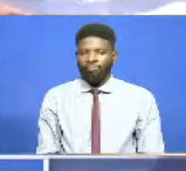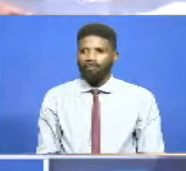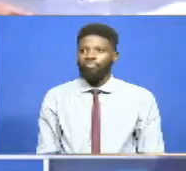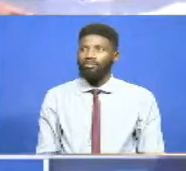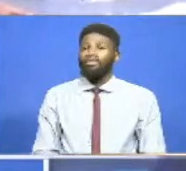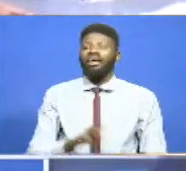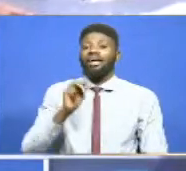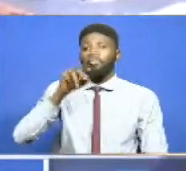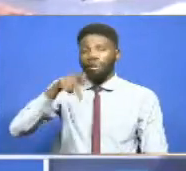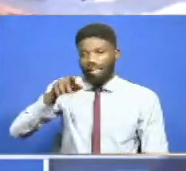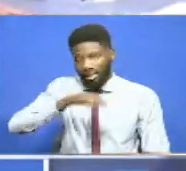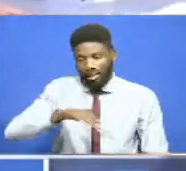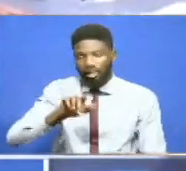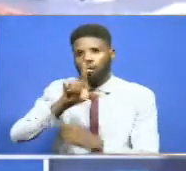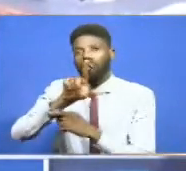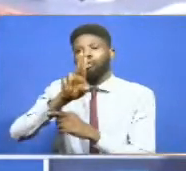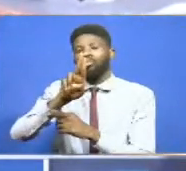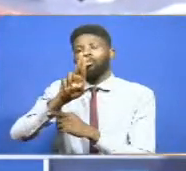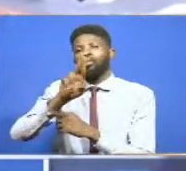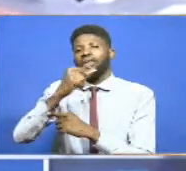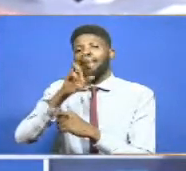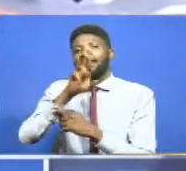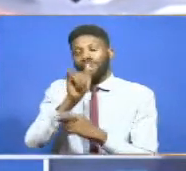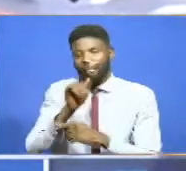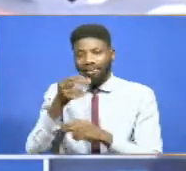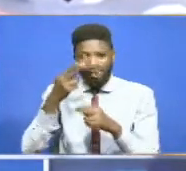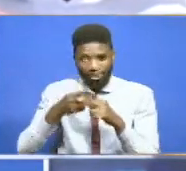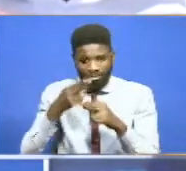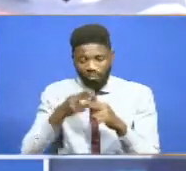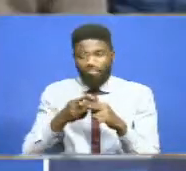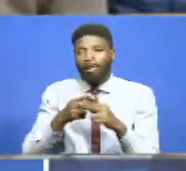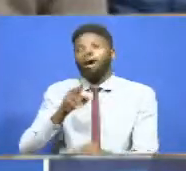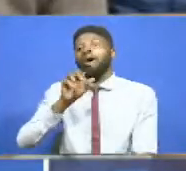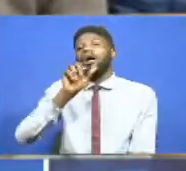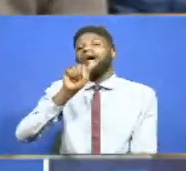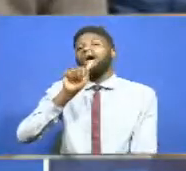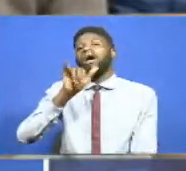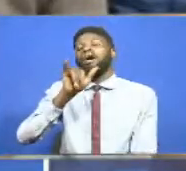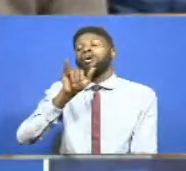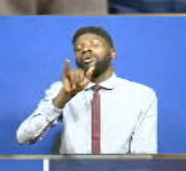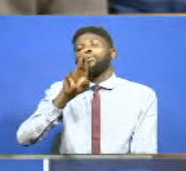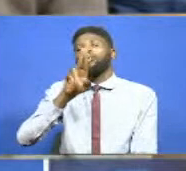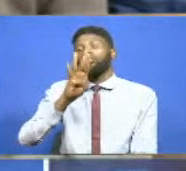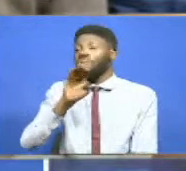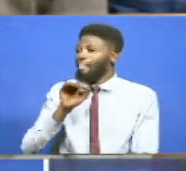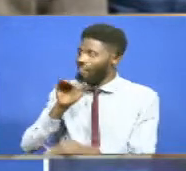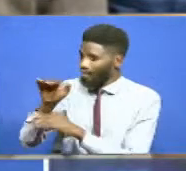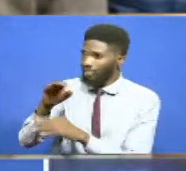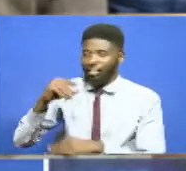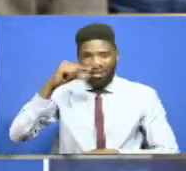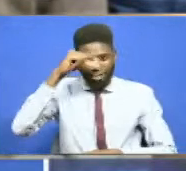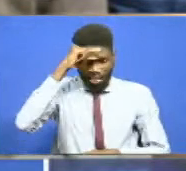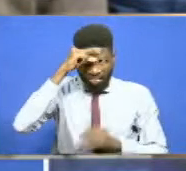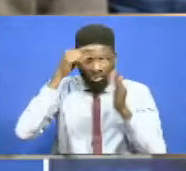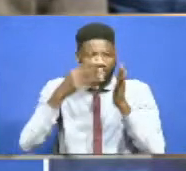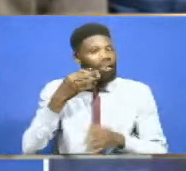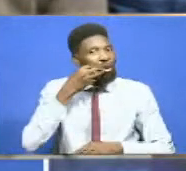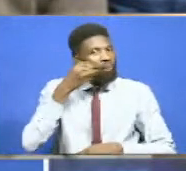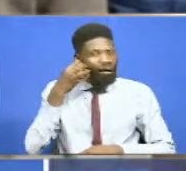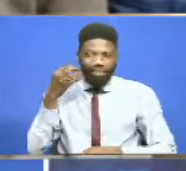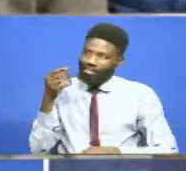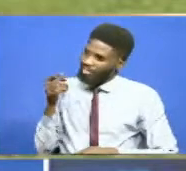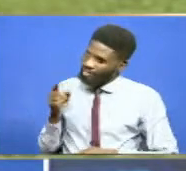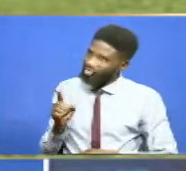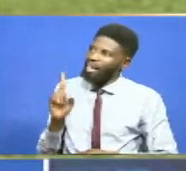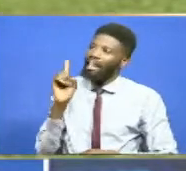Mbunge wa Lugari Ayub Savula ametaka kuomba msamaha na gavana wa Kakamega Wycliffe Oparanya kuhusiana na mkutano wa hivi majuzi kati